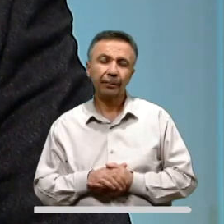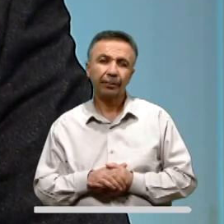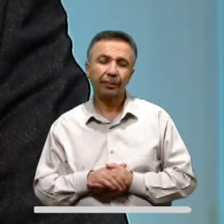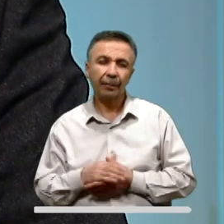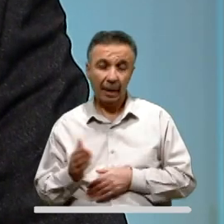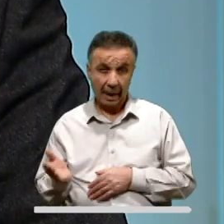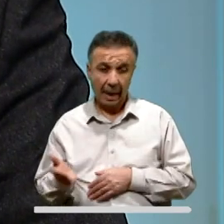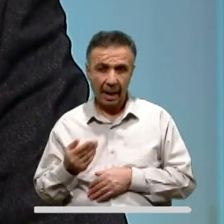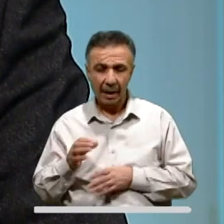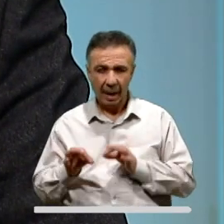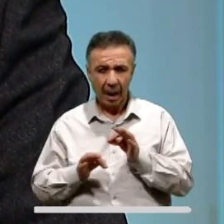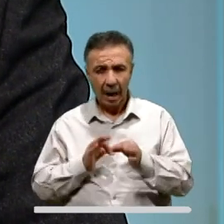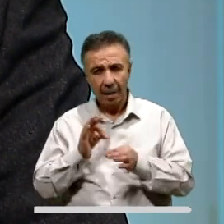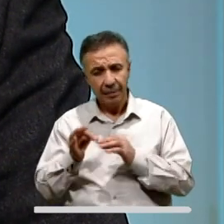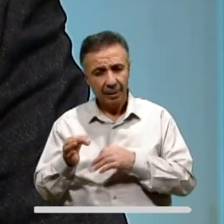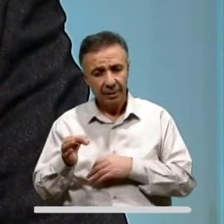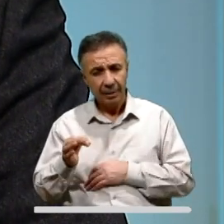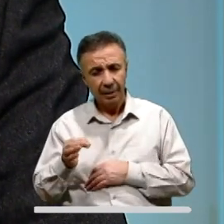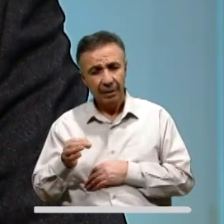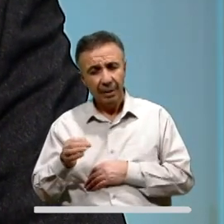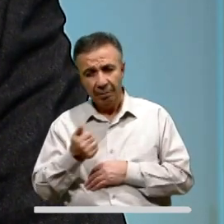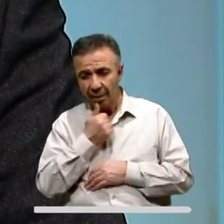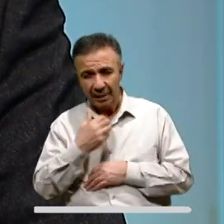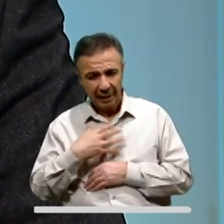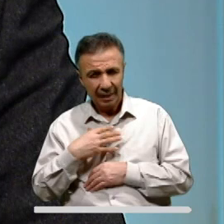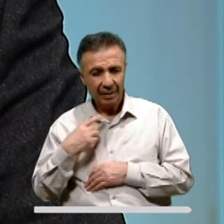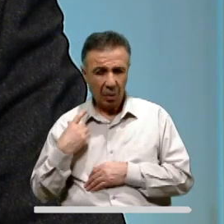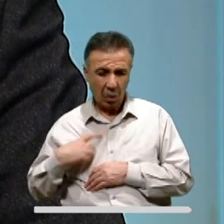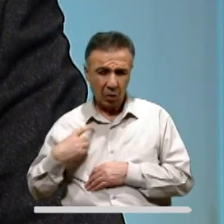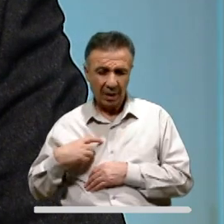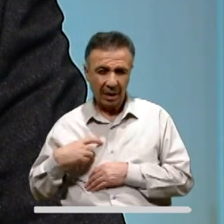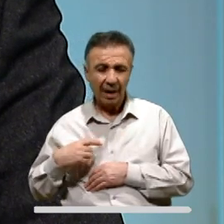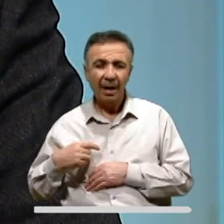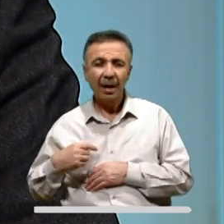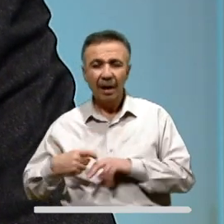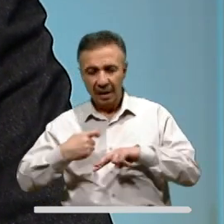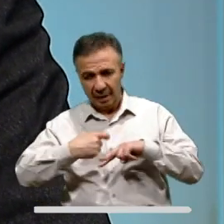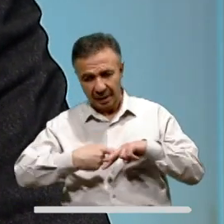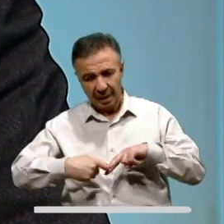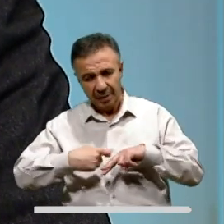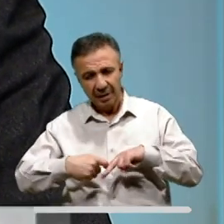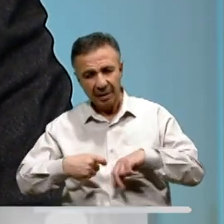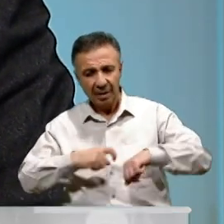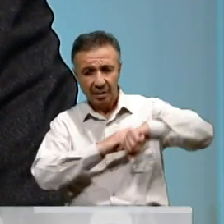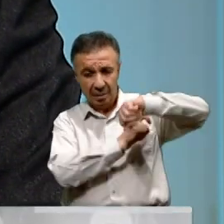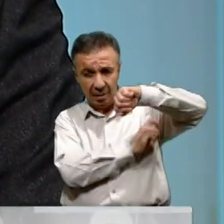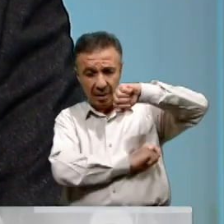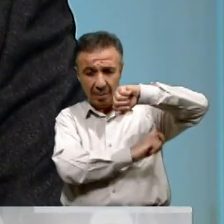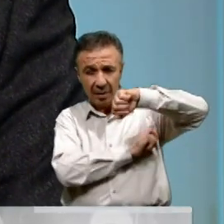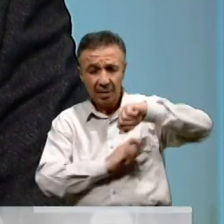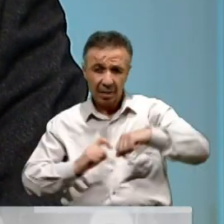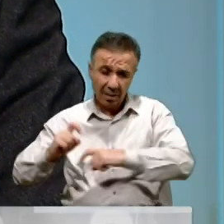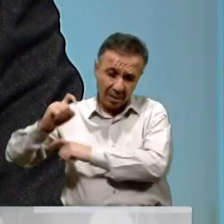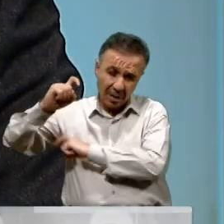Eğer amcası, babası, kendisi kişisel temizlik ihtiyaçlarını, hani koltuk altı temizlik,